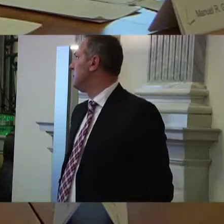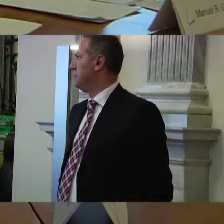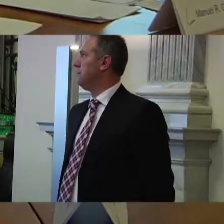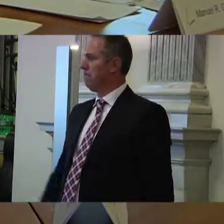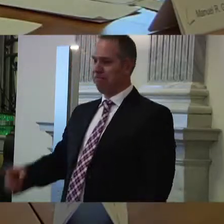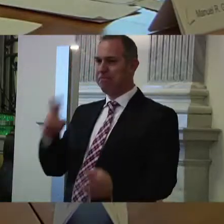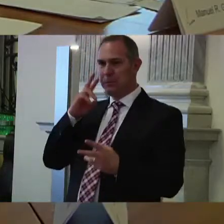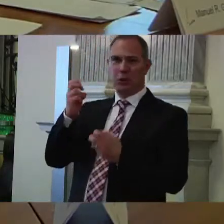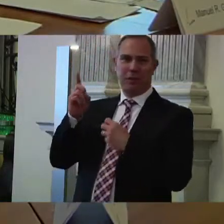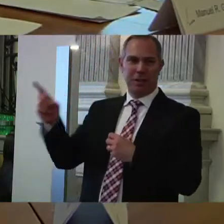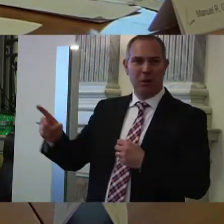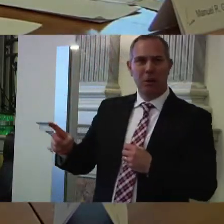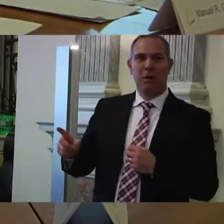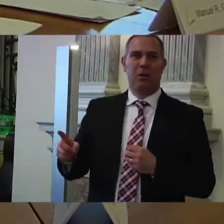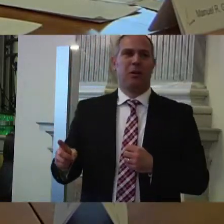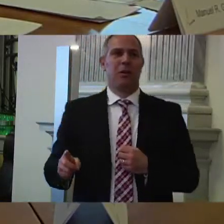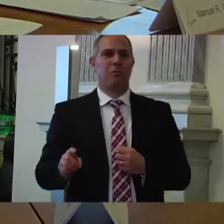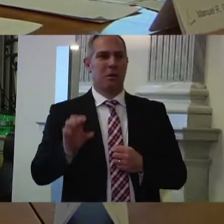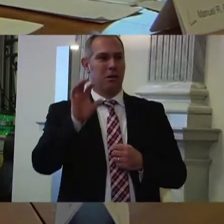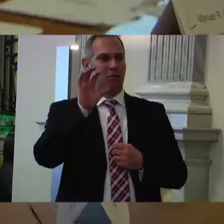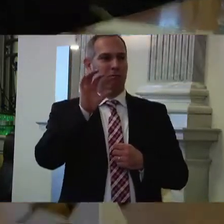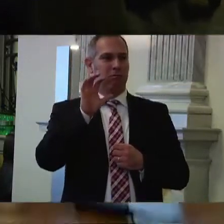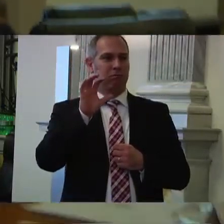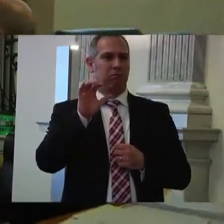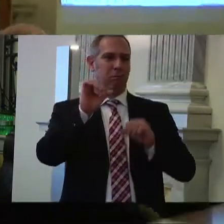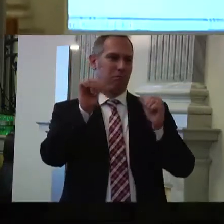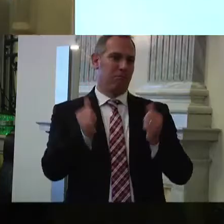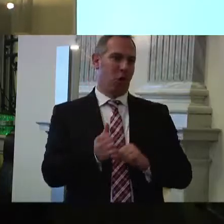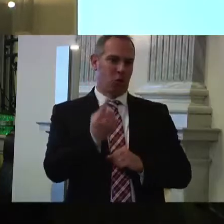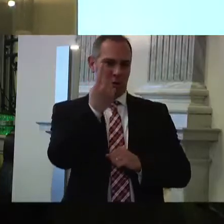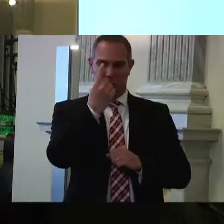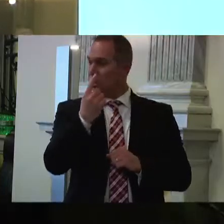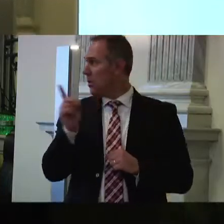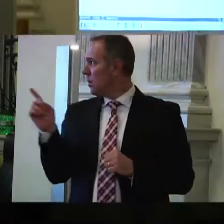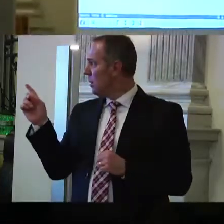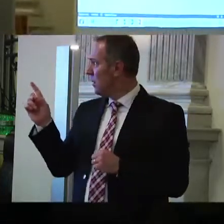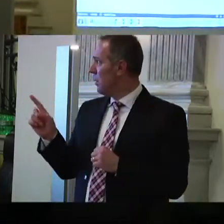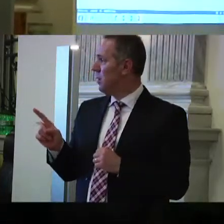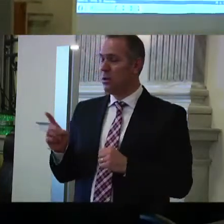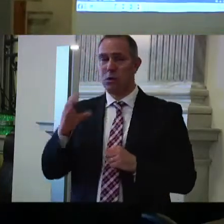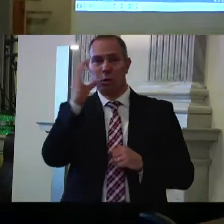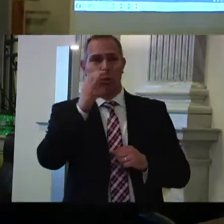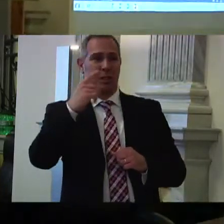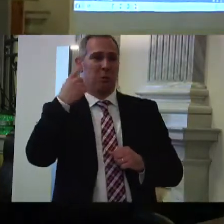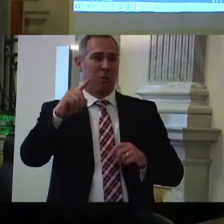Eccolo, questo è il primo modulo, quello in generale sul turismo per tutti.